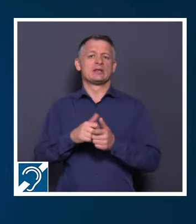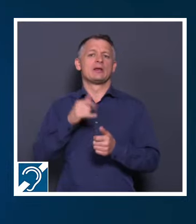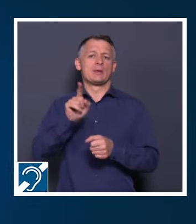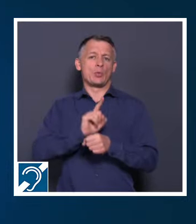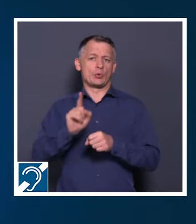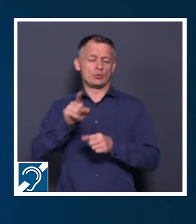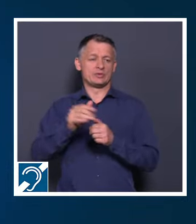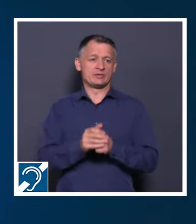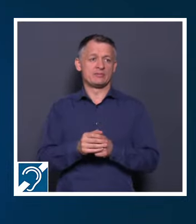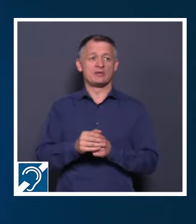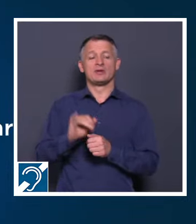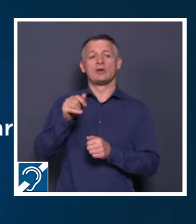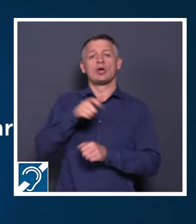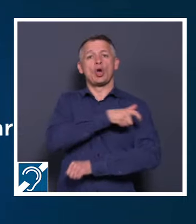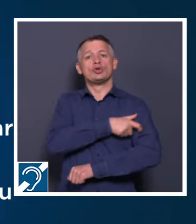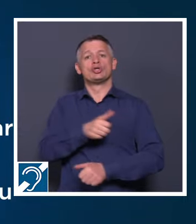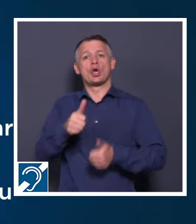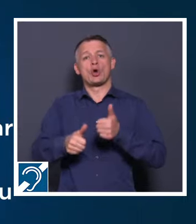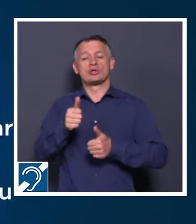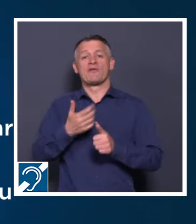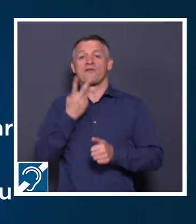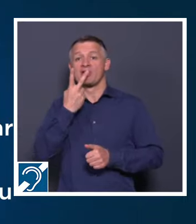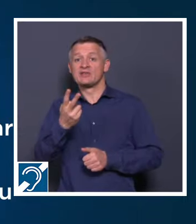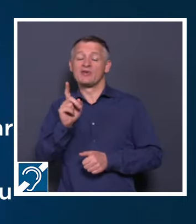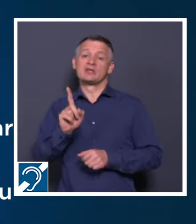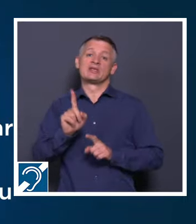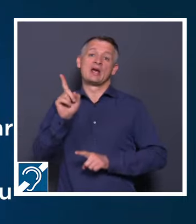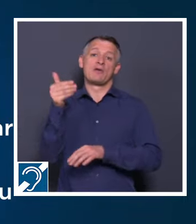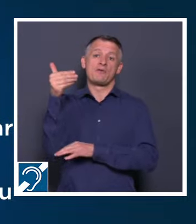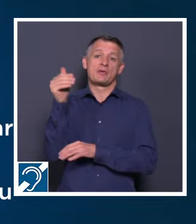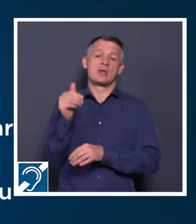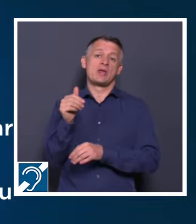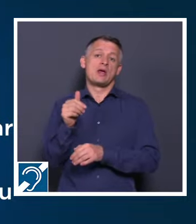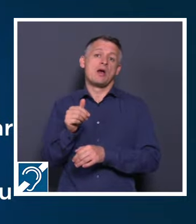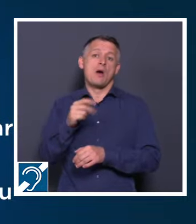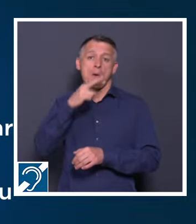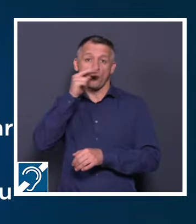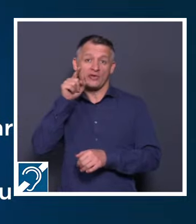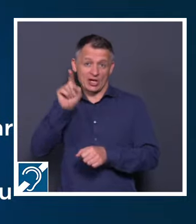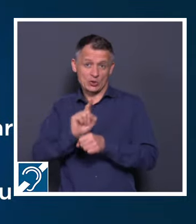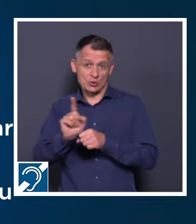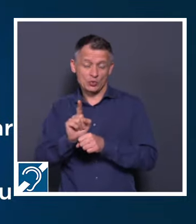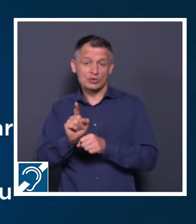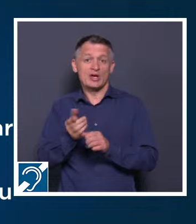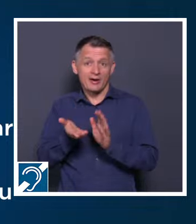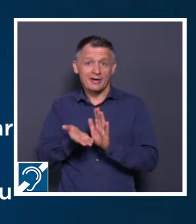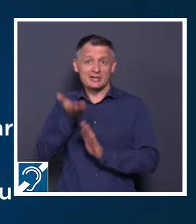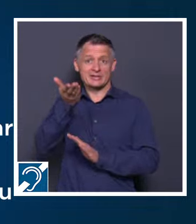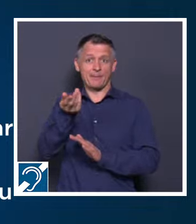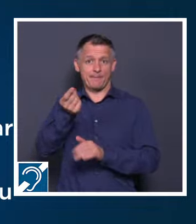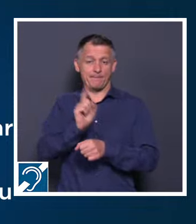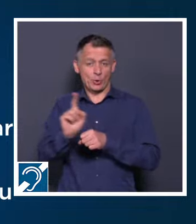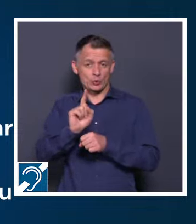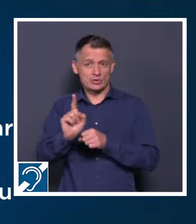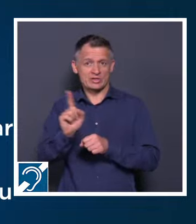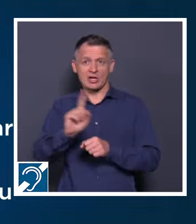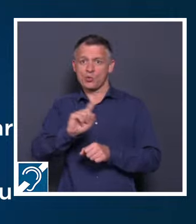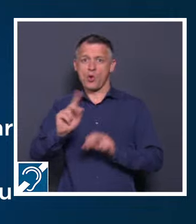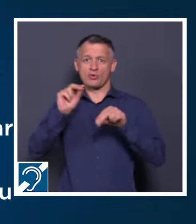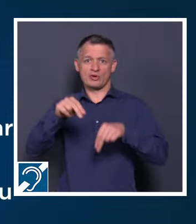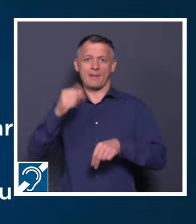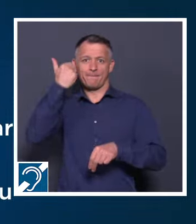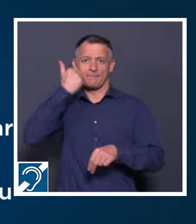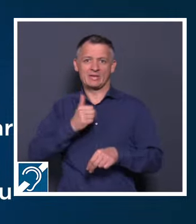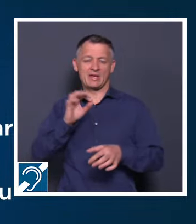nu cumva unii comercianți au profitat de această situație și au crescut prețurile la restul produselor ca să nu iasă în pierdere. În economie